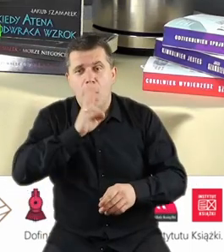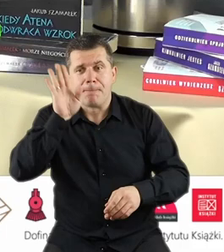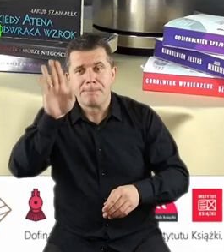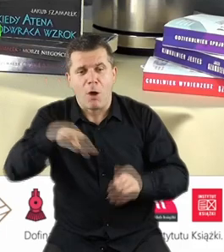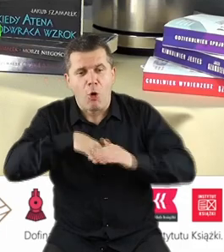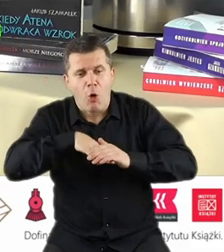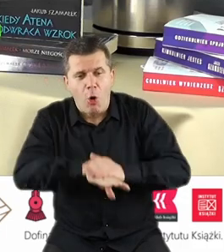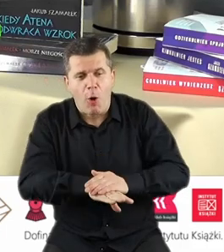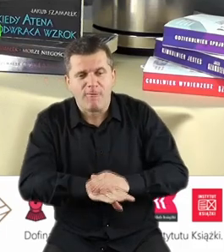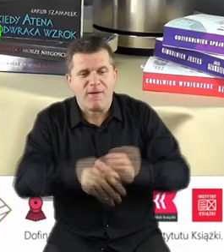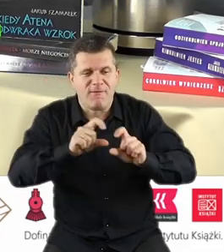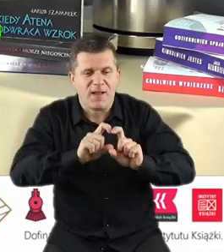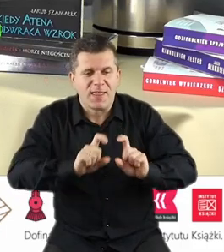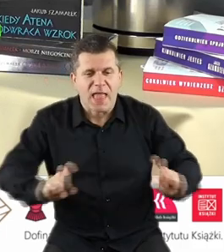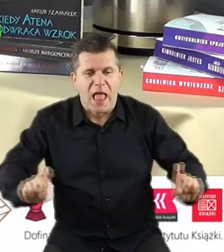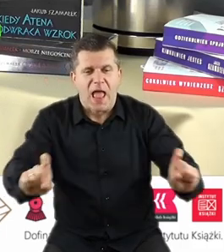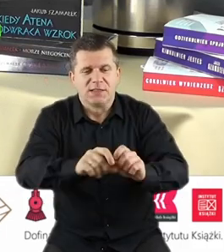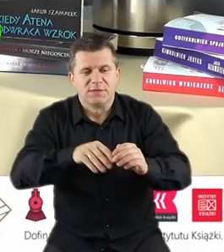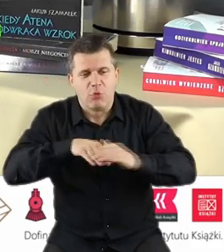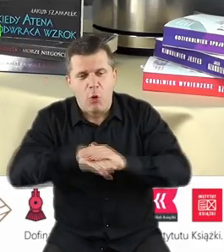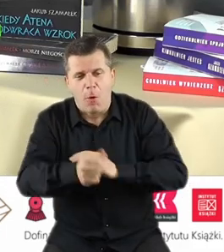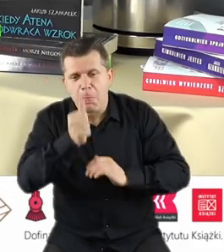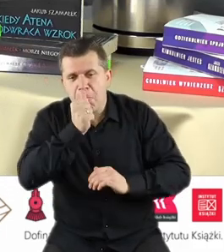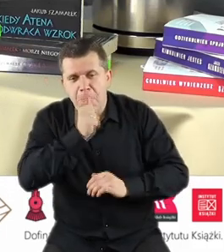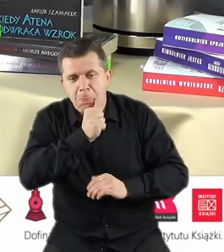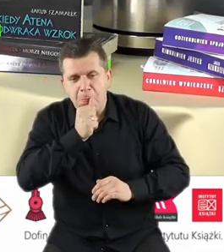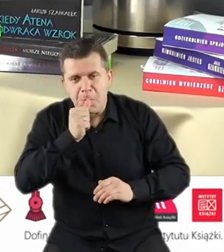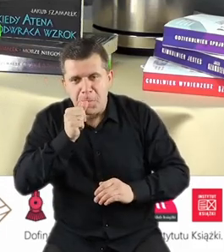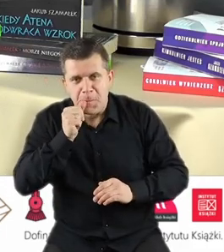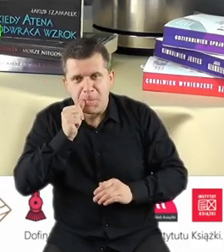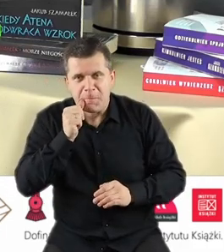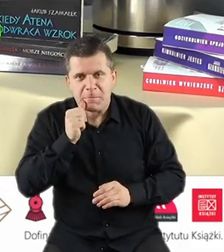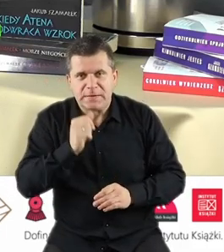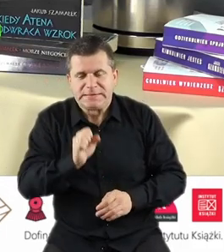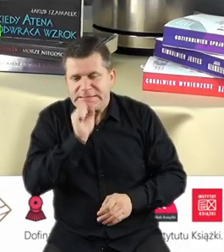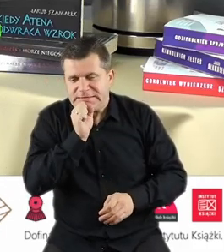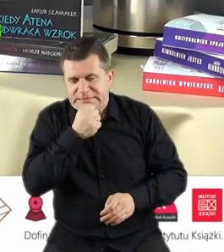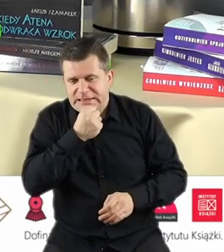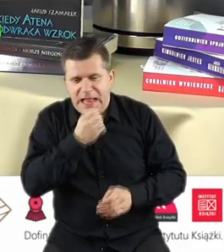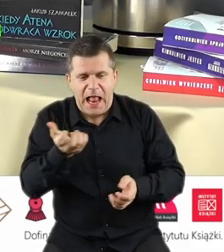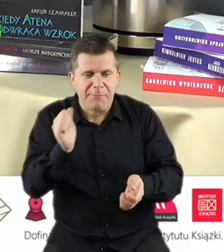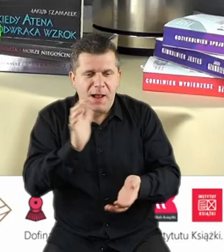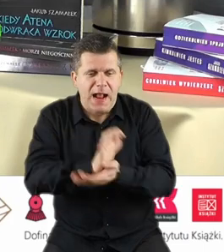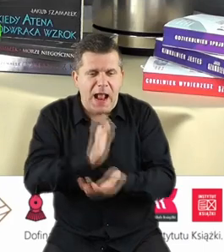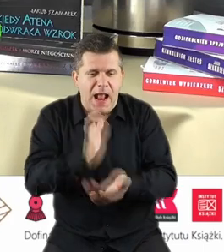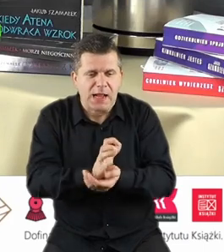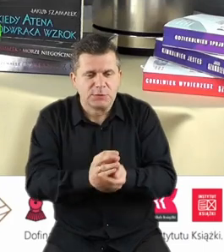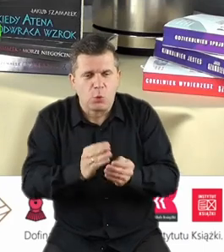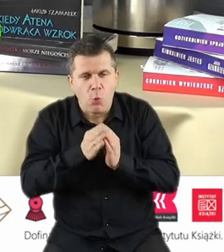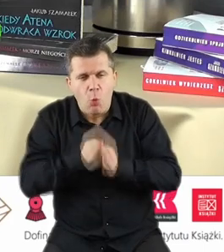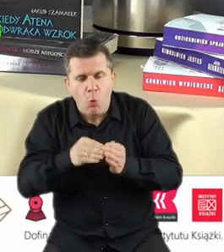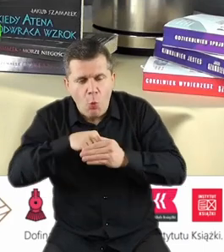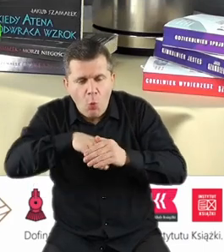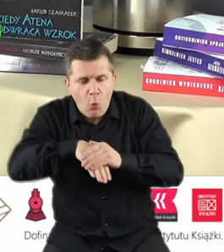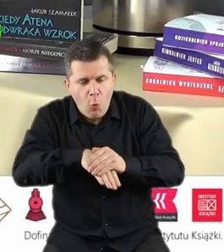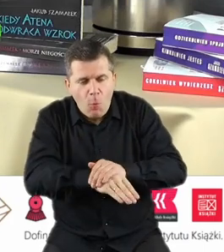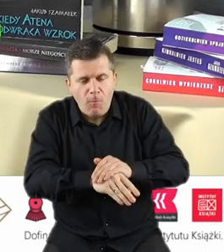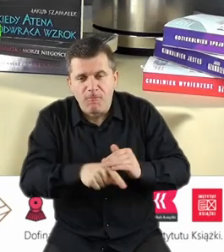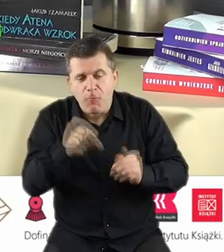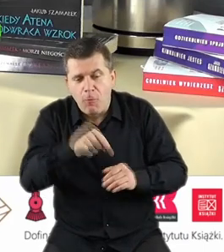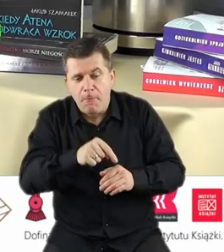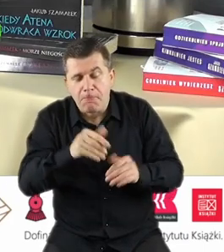taśmy w kredensie, gazetki. Tak, w starym, albo gazetki, w starym wazonie i może